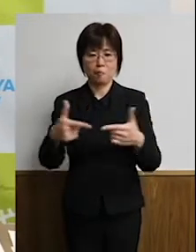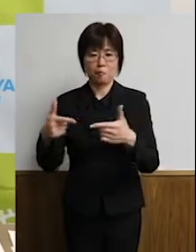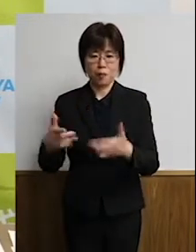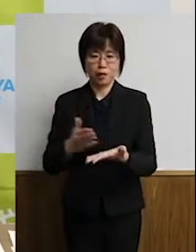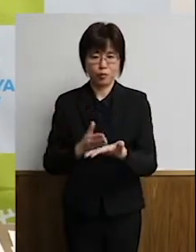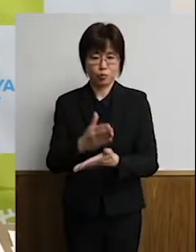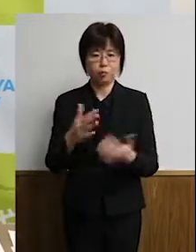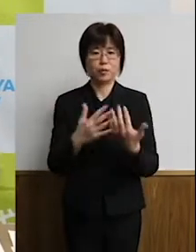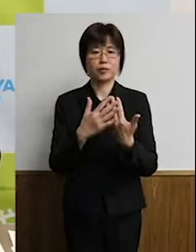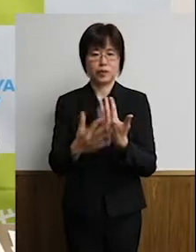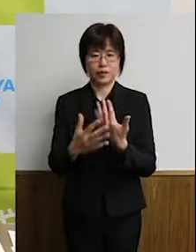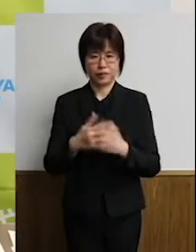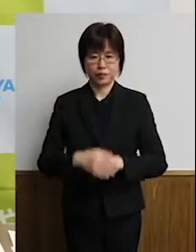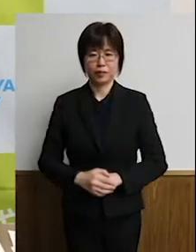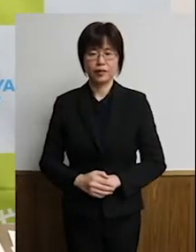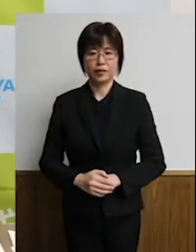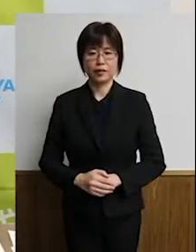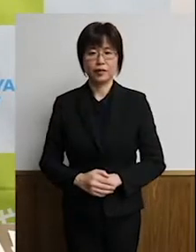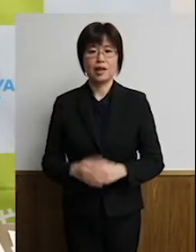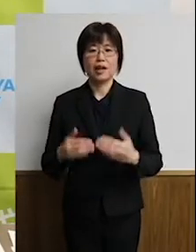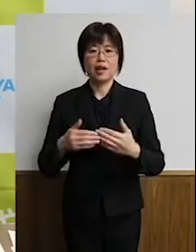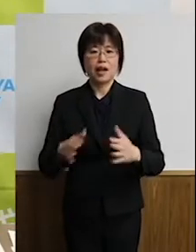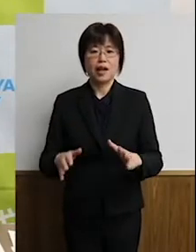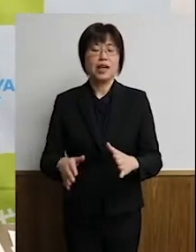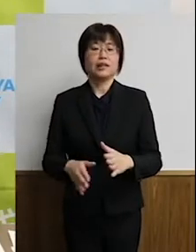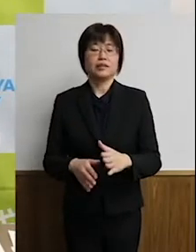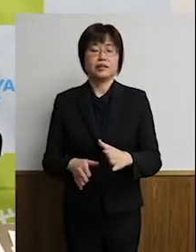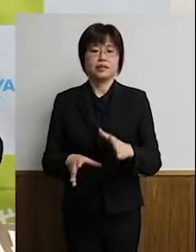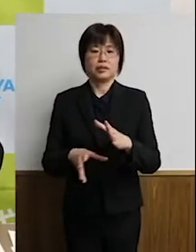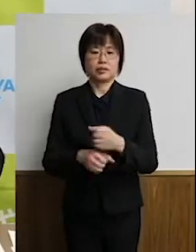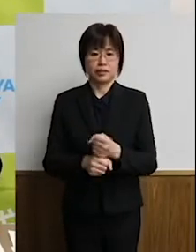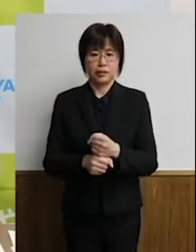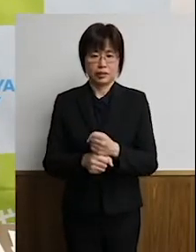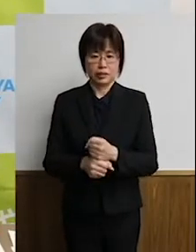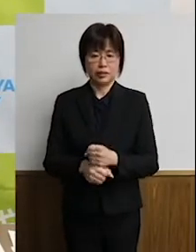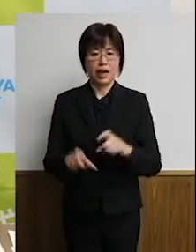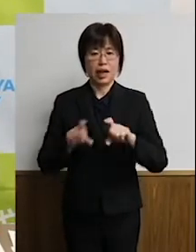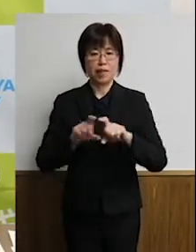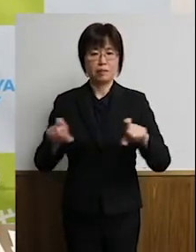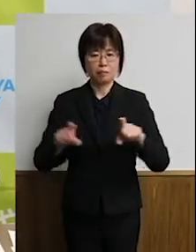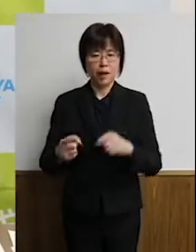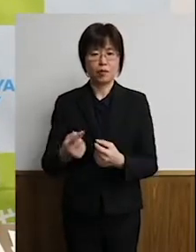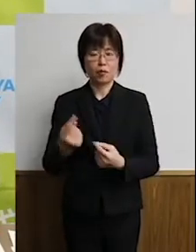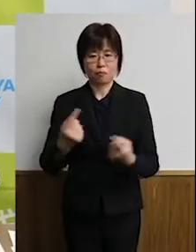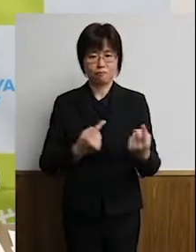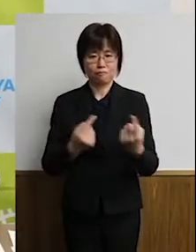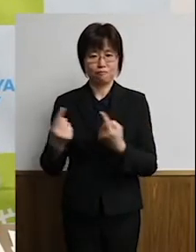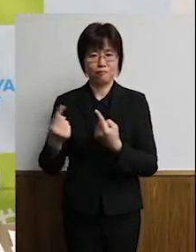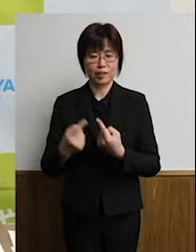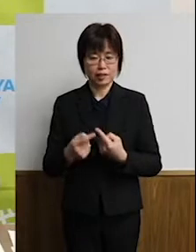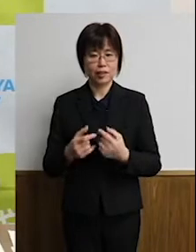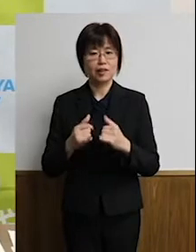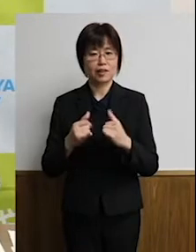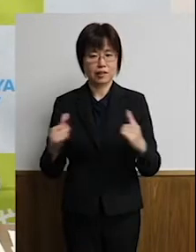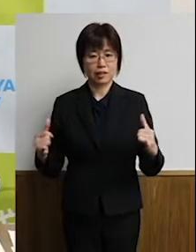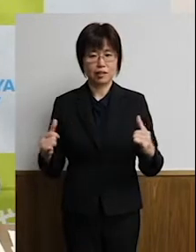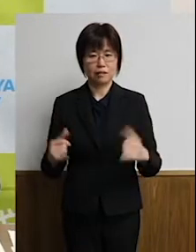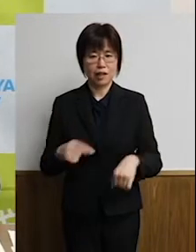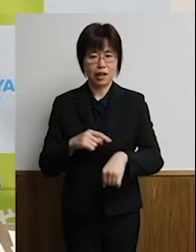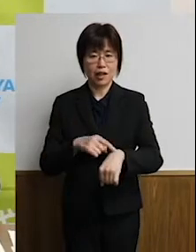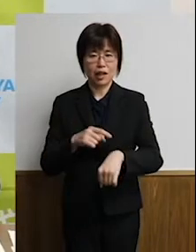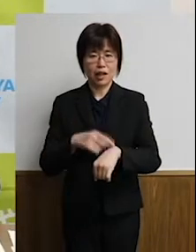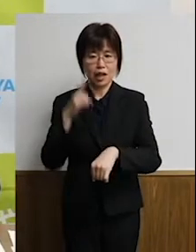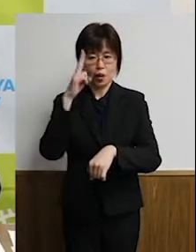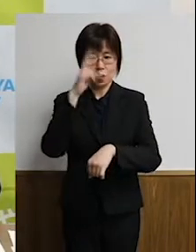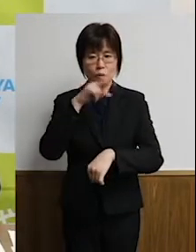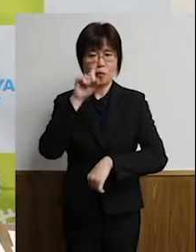しております。また、開館日当日につきましては、一般来館者の方は、午後